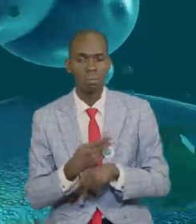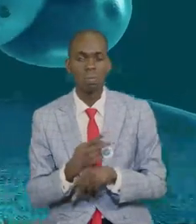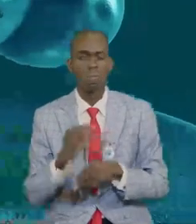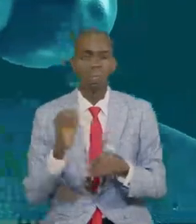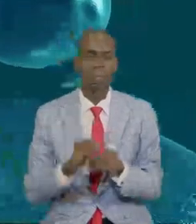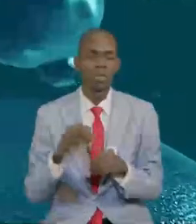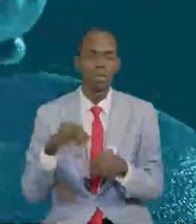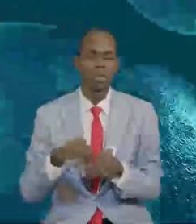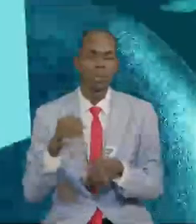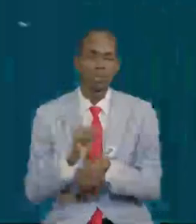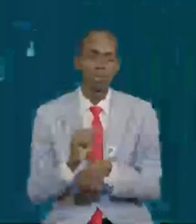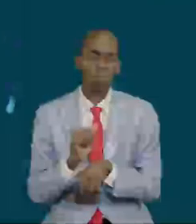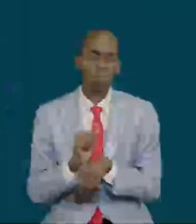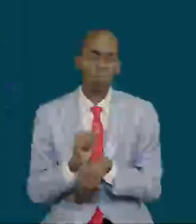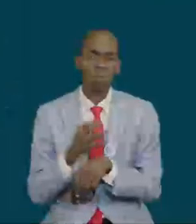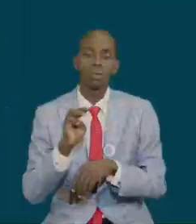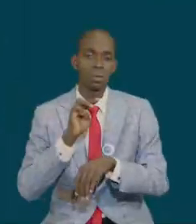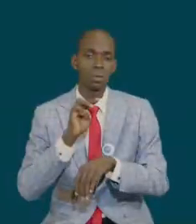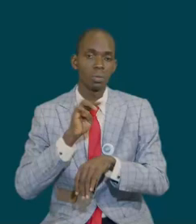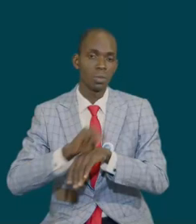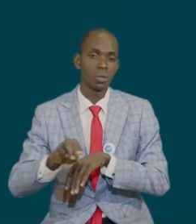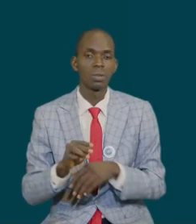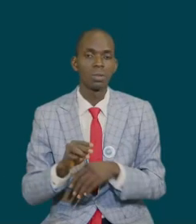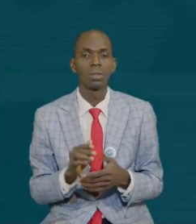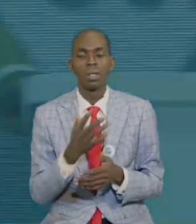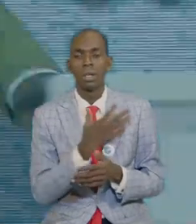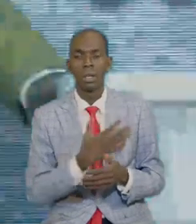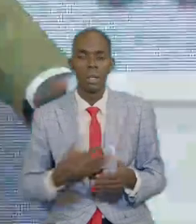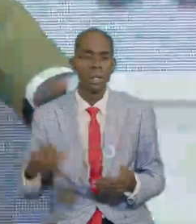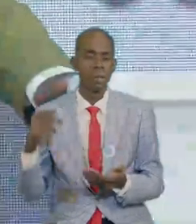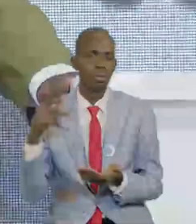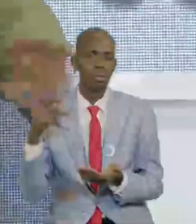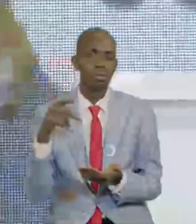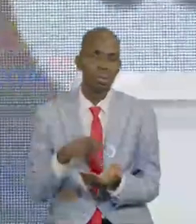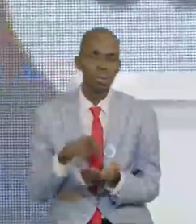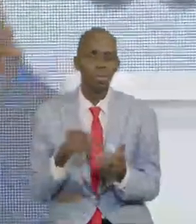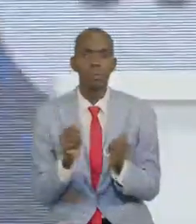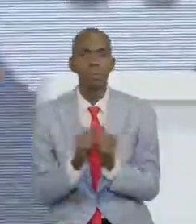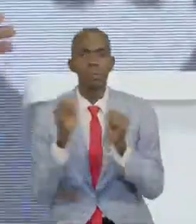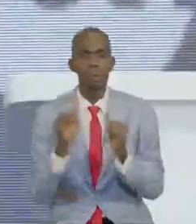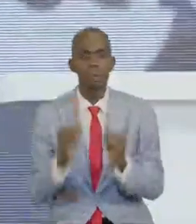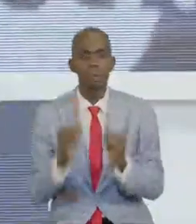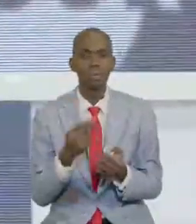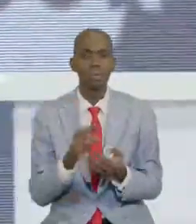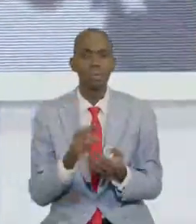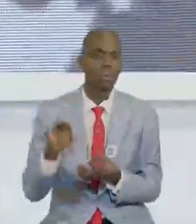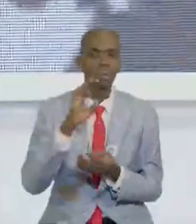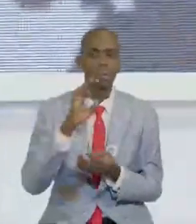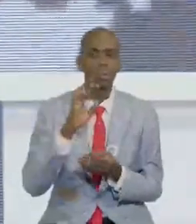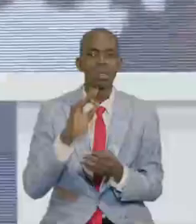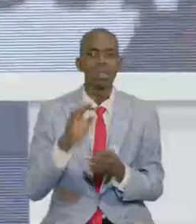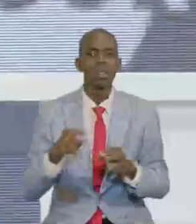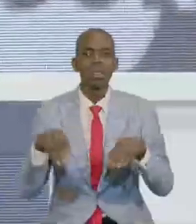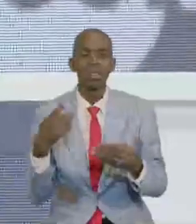et a changé leur productivité dans le ministère. Peter in the power of the Holy Ghost gave the first